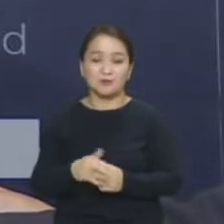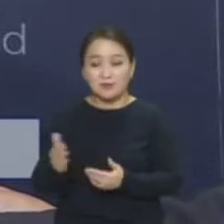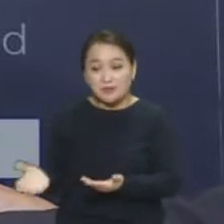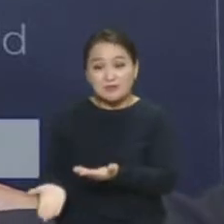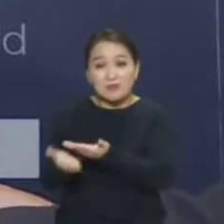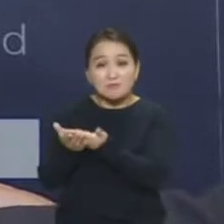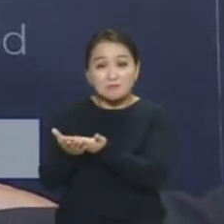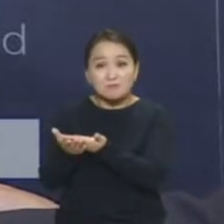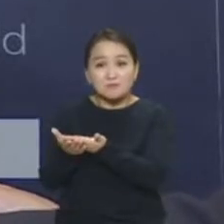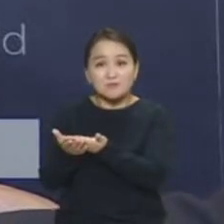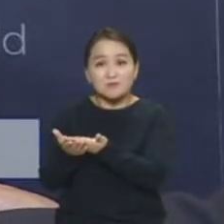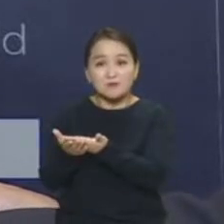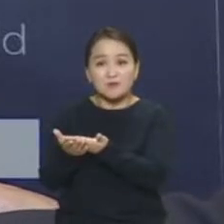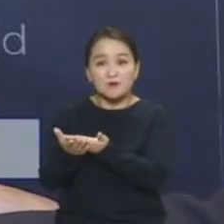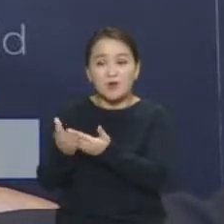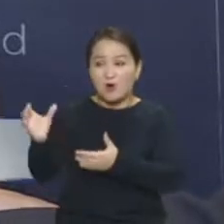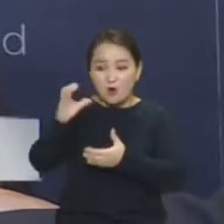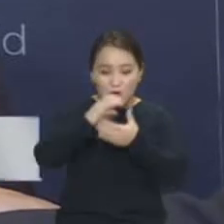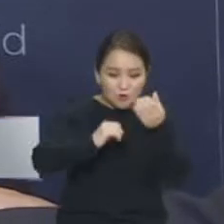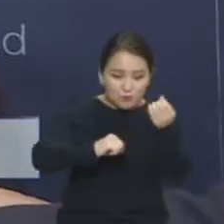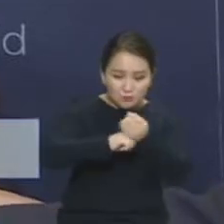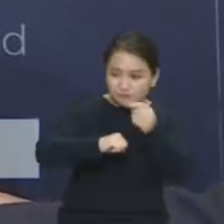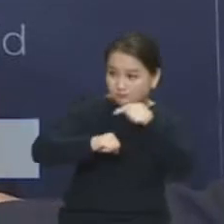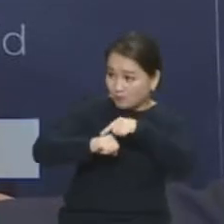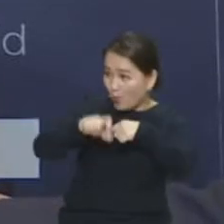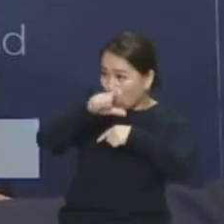Ховийн компаниудаа дэмжих, хөрөнгө оруулагчдыг дэмжих